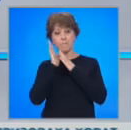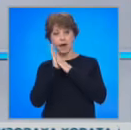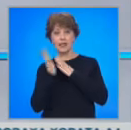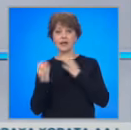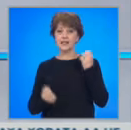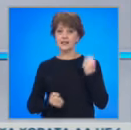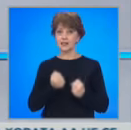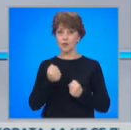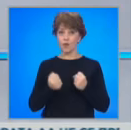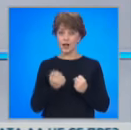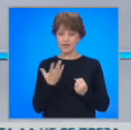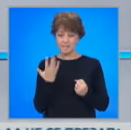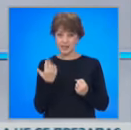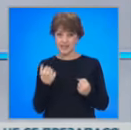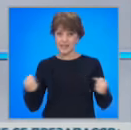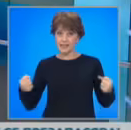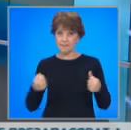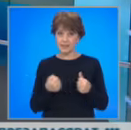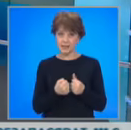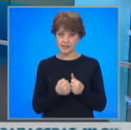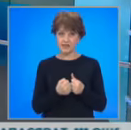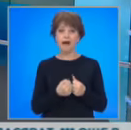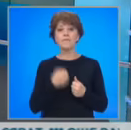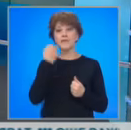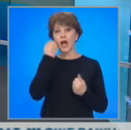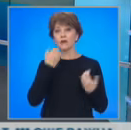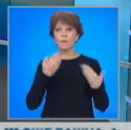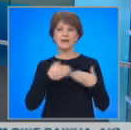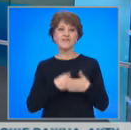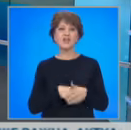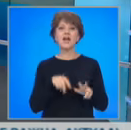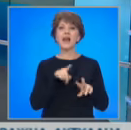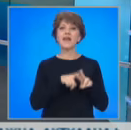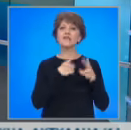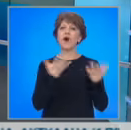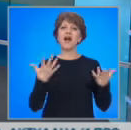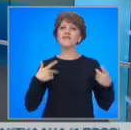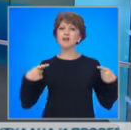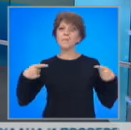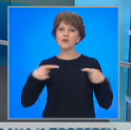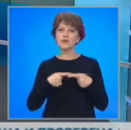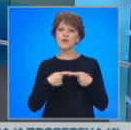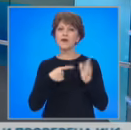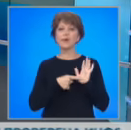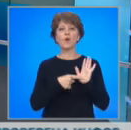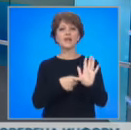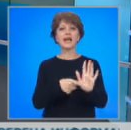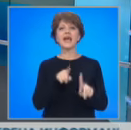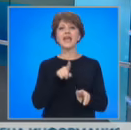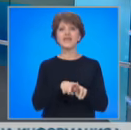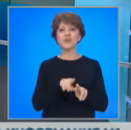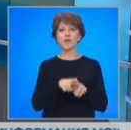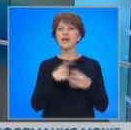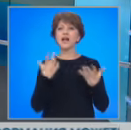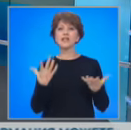секунди преди сблъсъка. Иво Никодимов следи темата. Добър вечер, Иво. Какви са противоречията в показанията на Иванов и защо